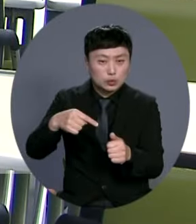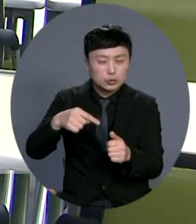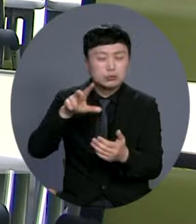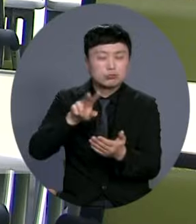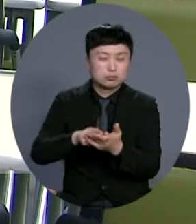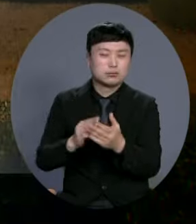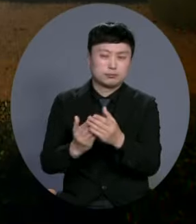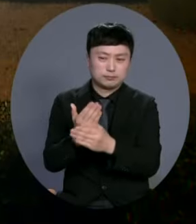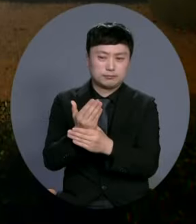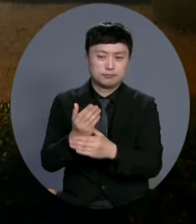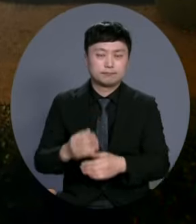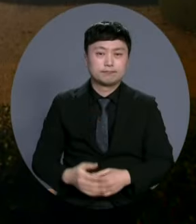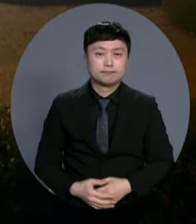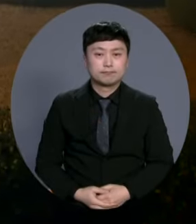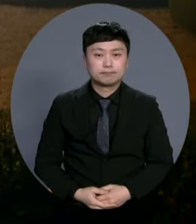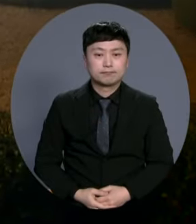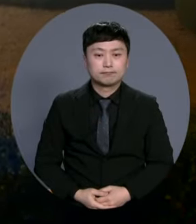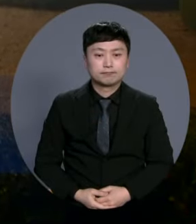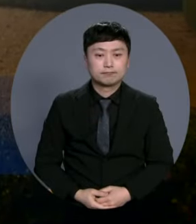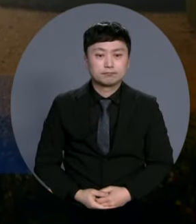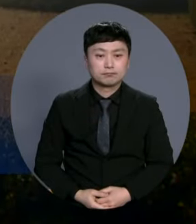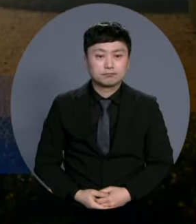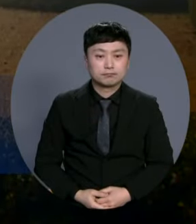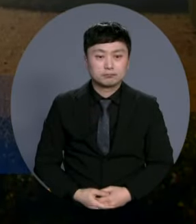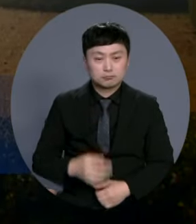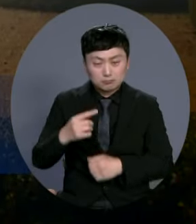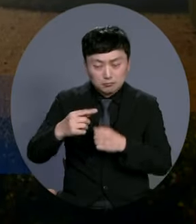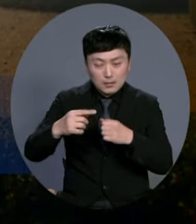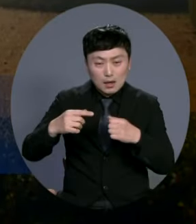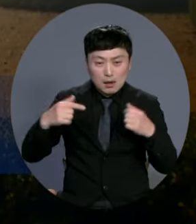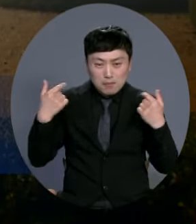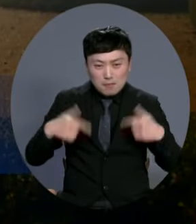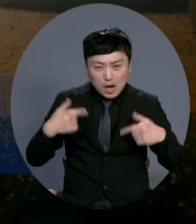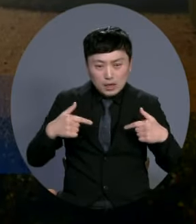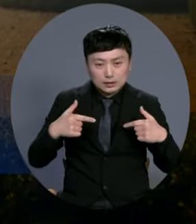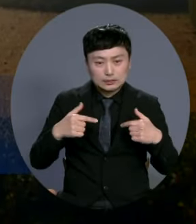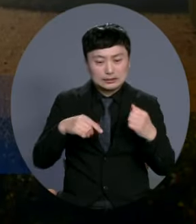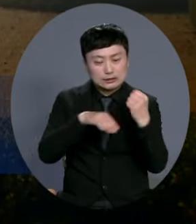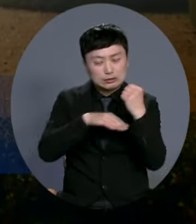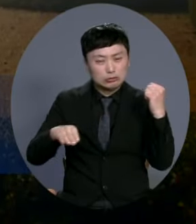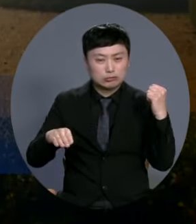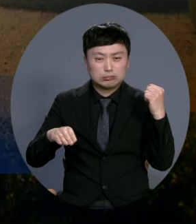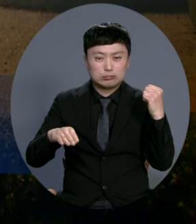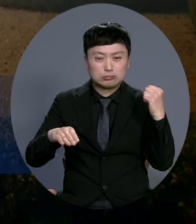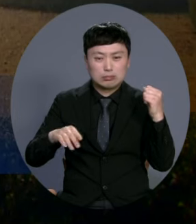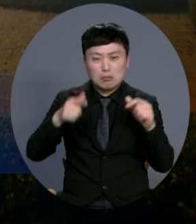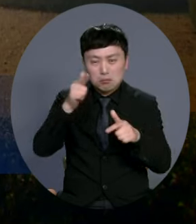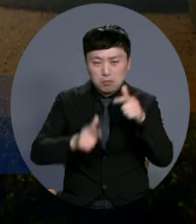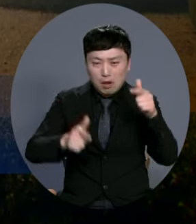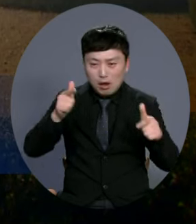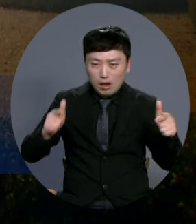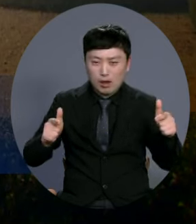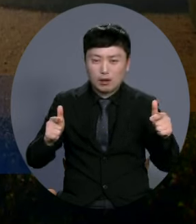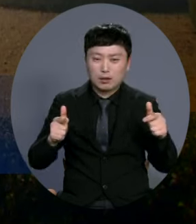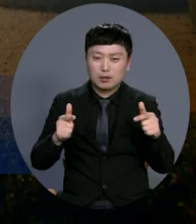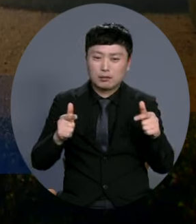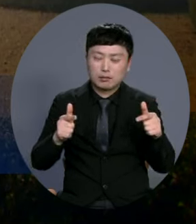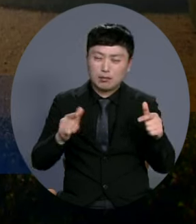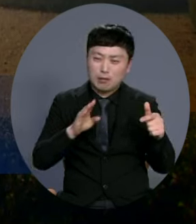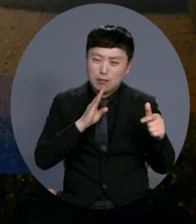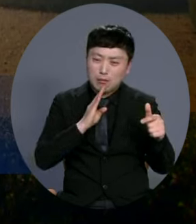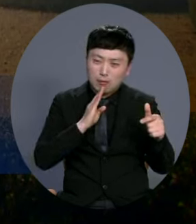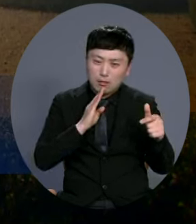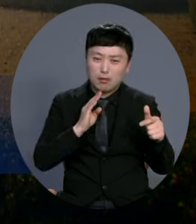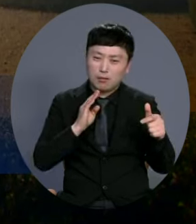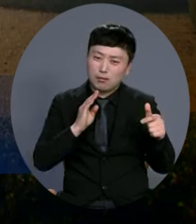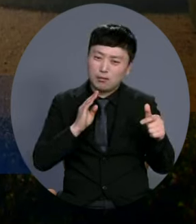지적이 나옵니다 매번마다 이게 기준이 달라지는게 이게 온당 하냐는 시이 방해 본부에서